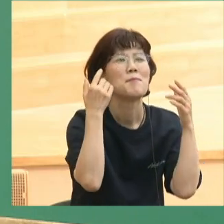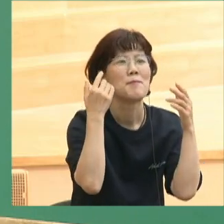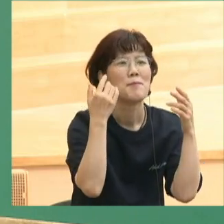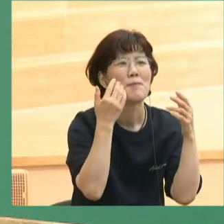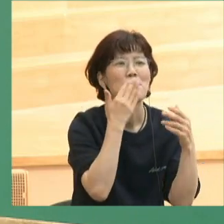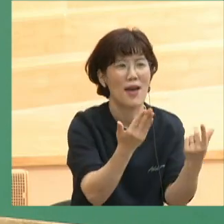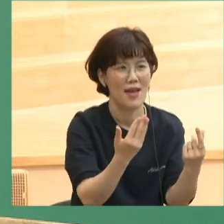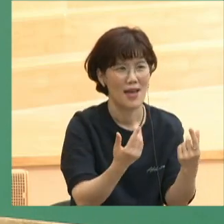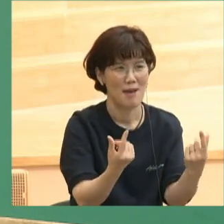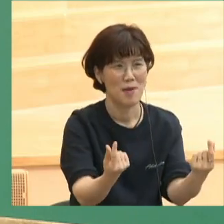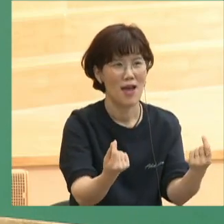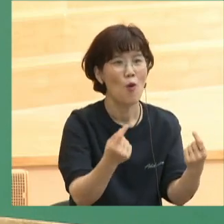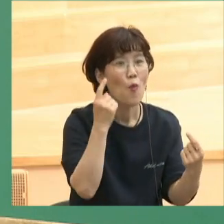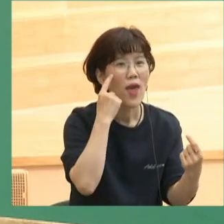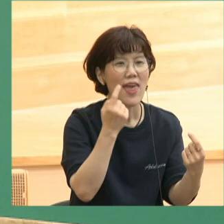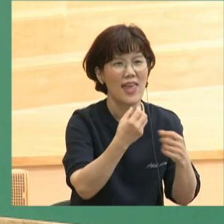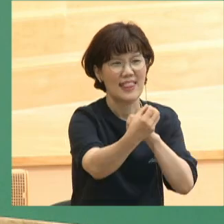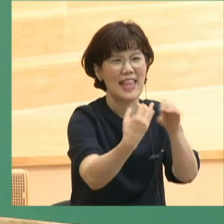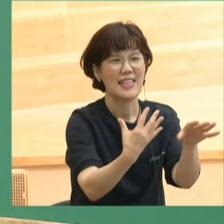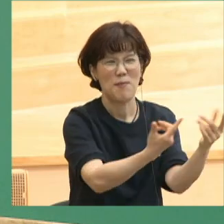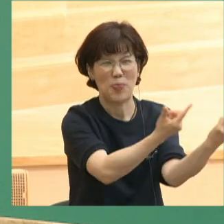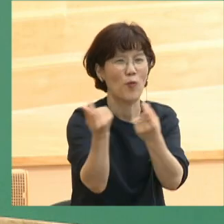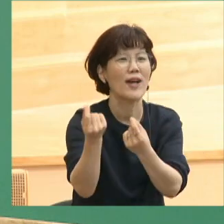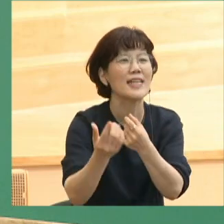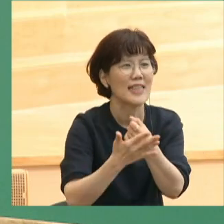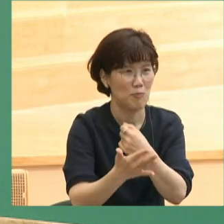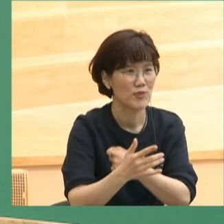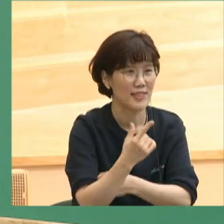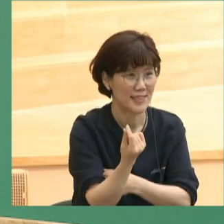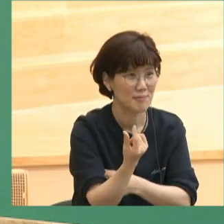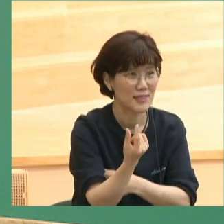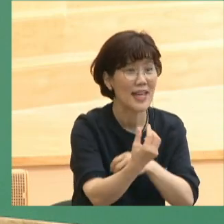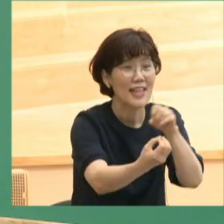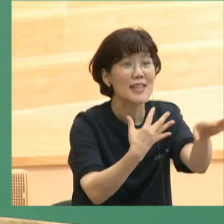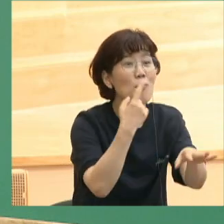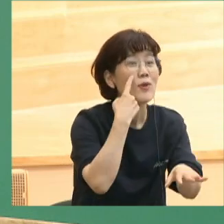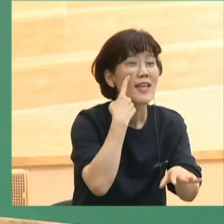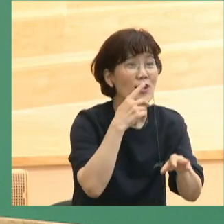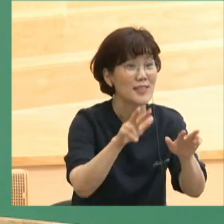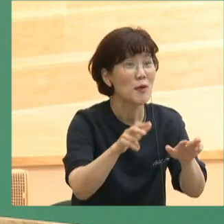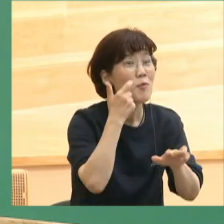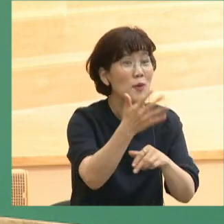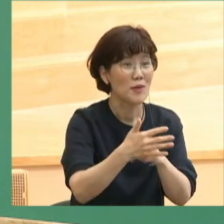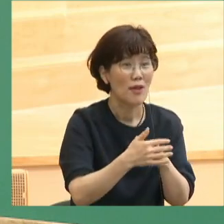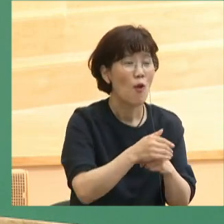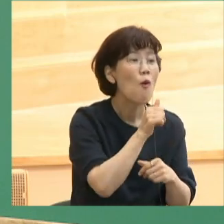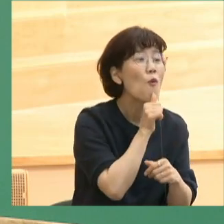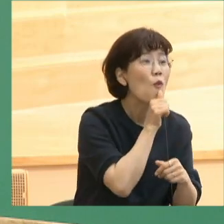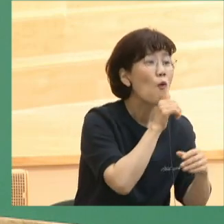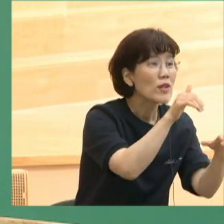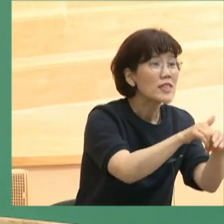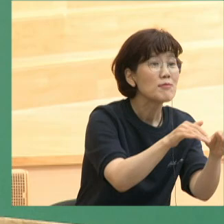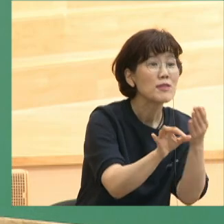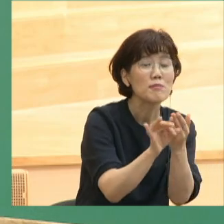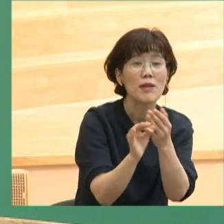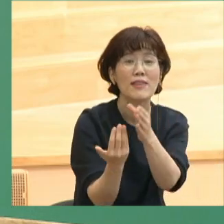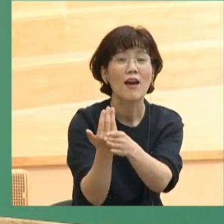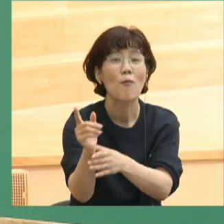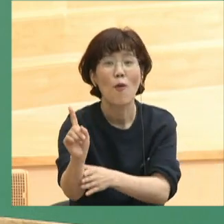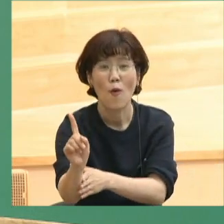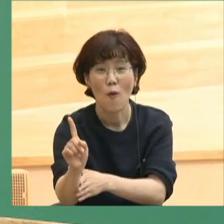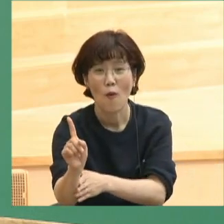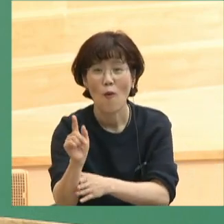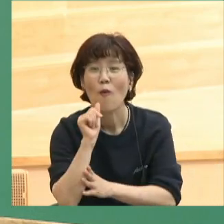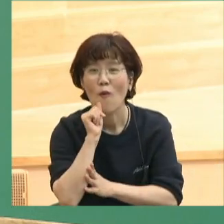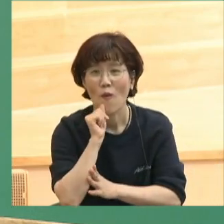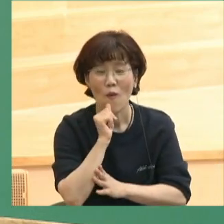돼. 똑같이 똑같이 한번 물어볼까요? 여러분 대답해 보세요. 콩 심은 데 못한다?